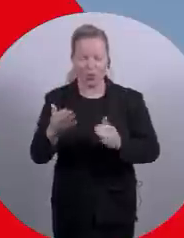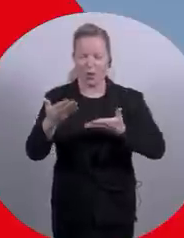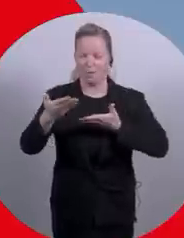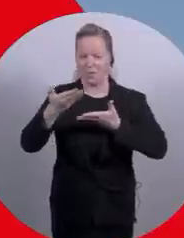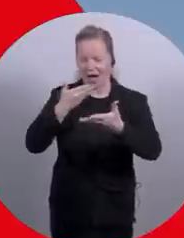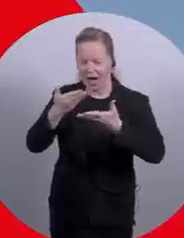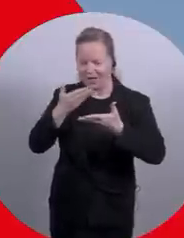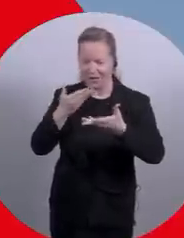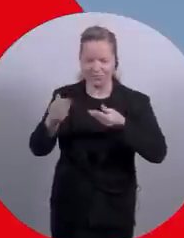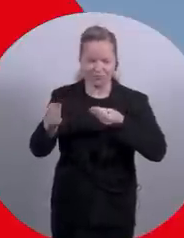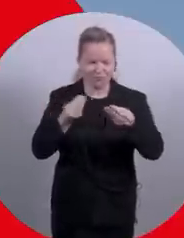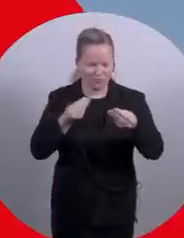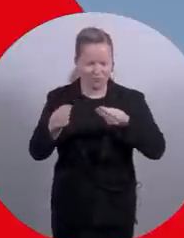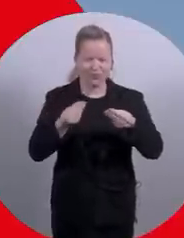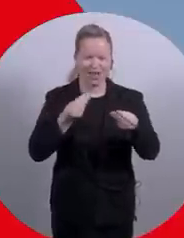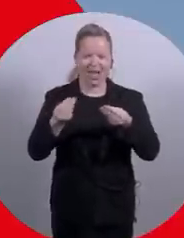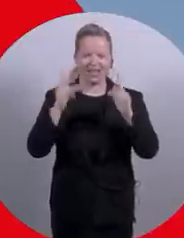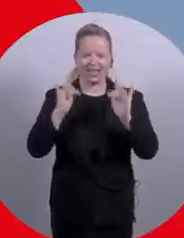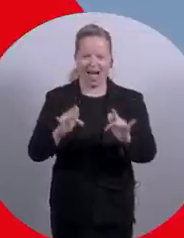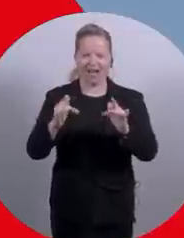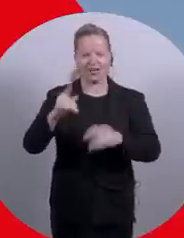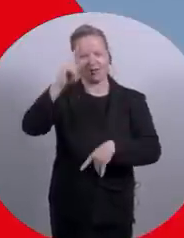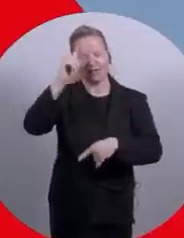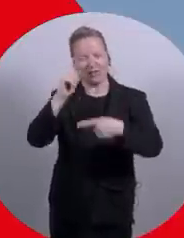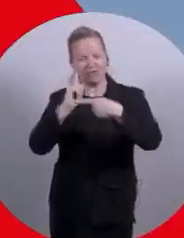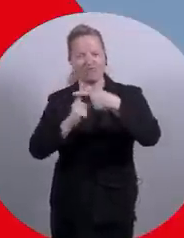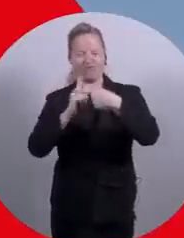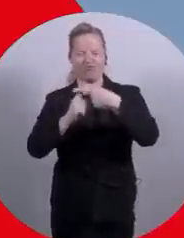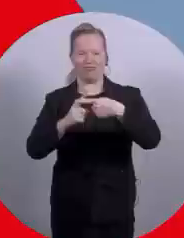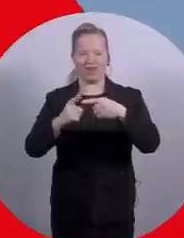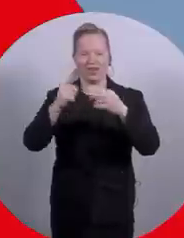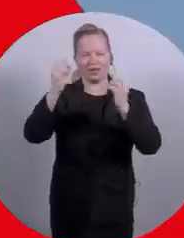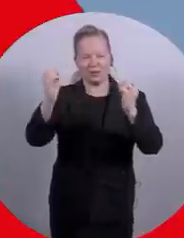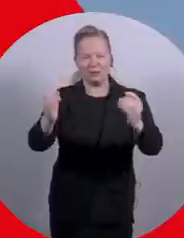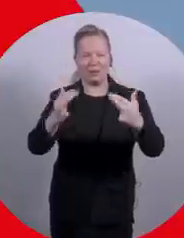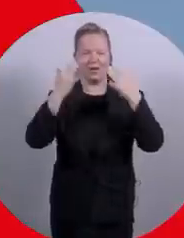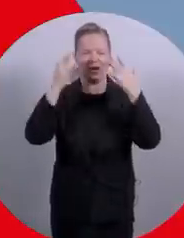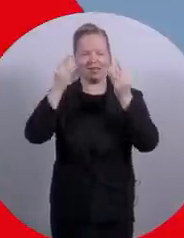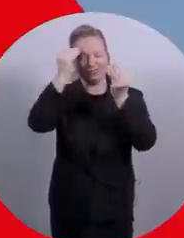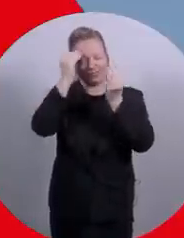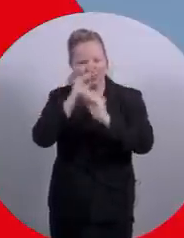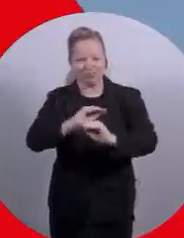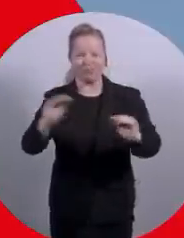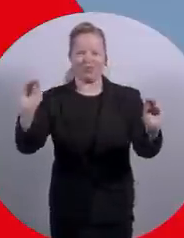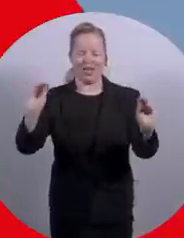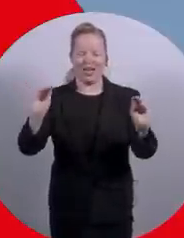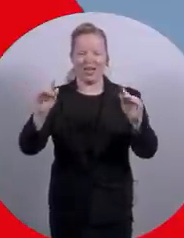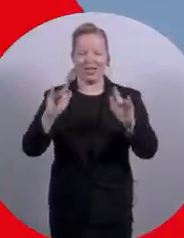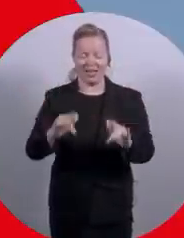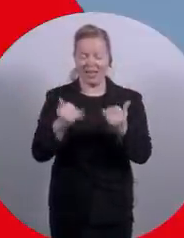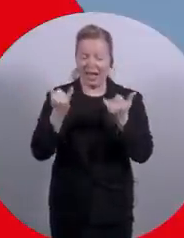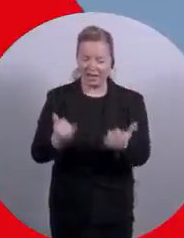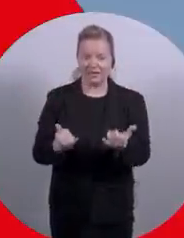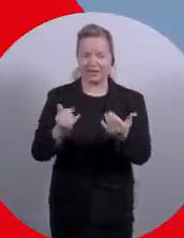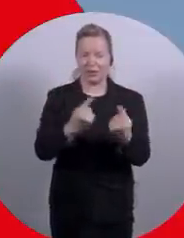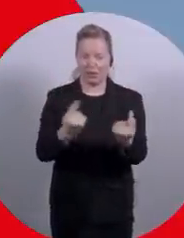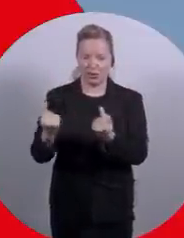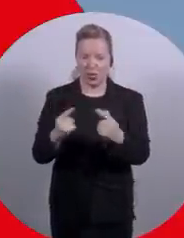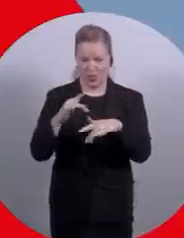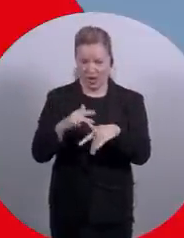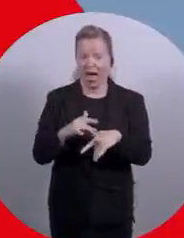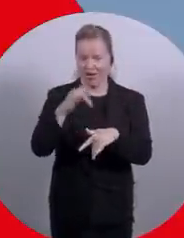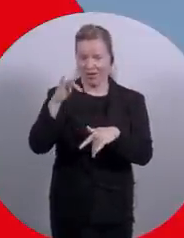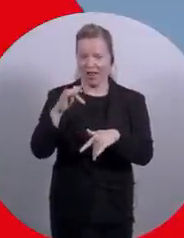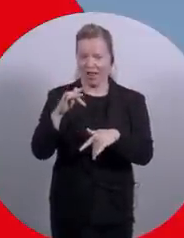diesen Spirit in einer nicht unheiligen Situation auch zu leben wir haben heute